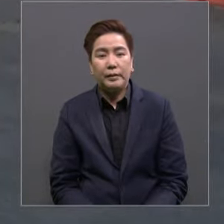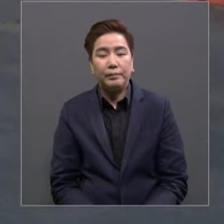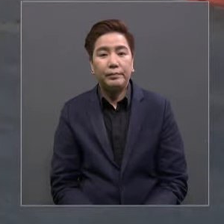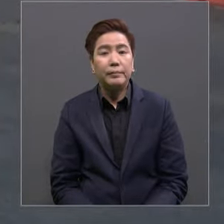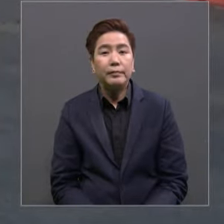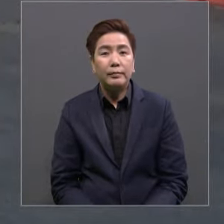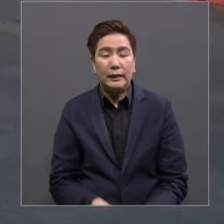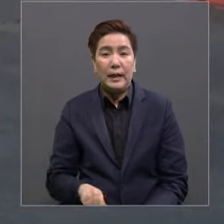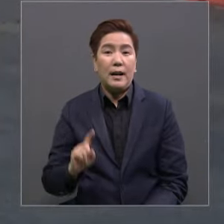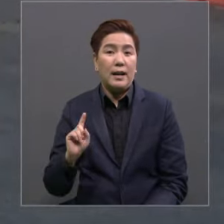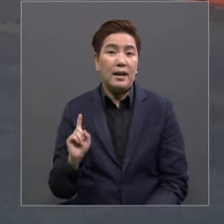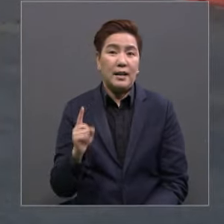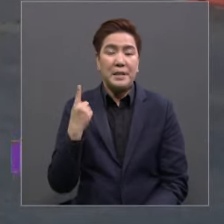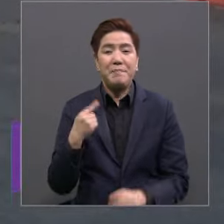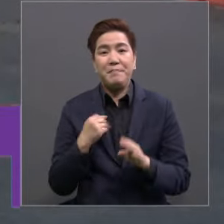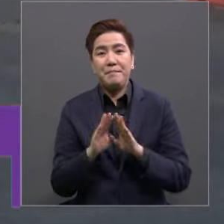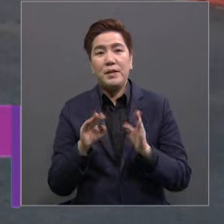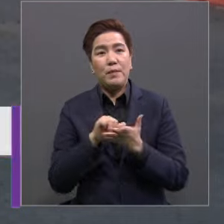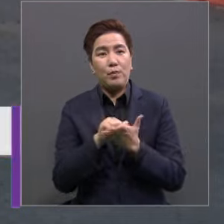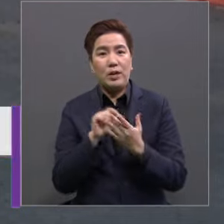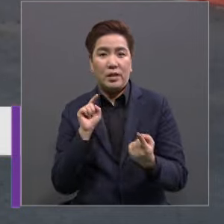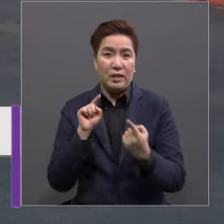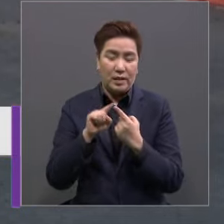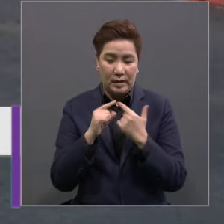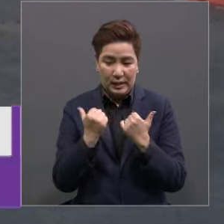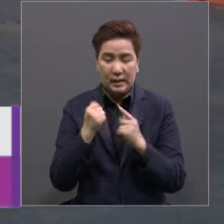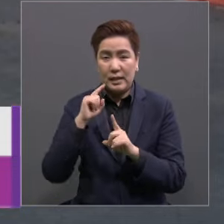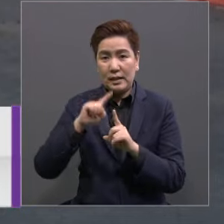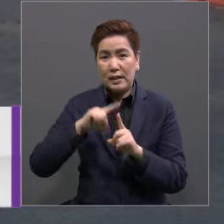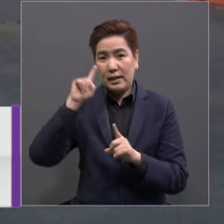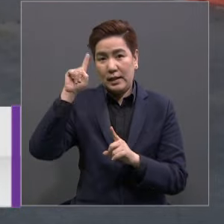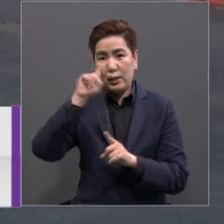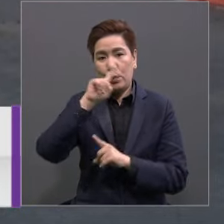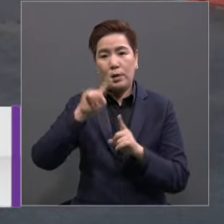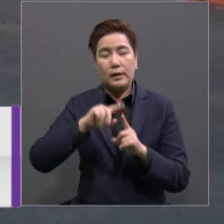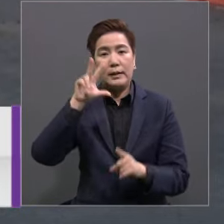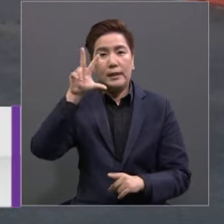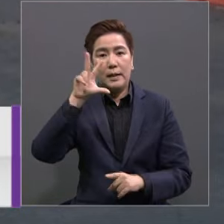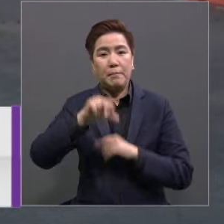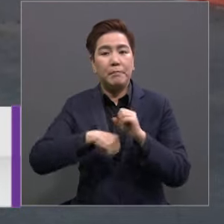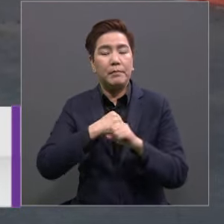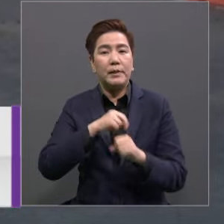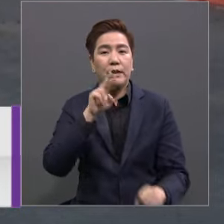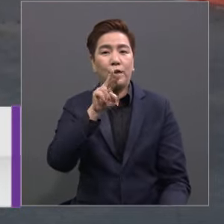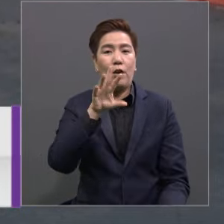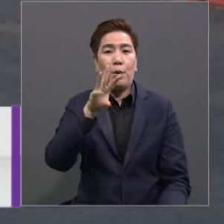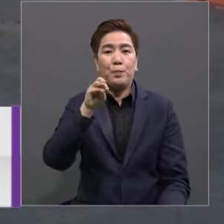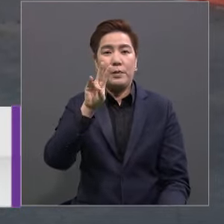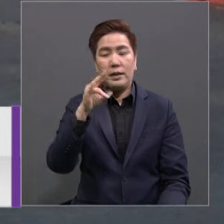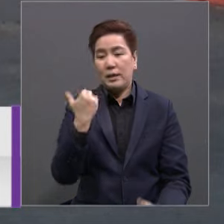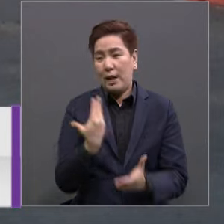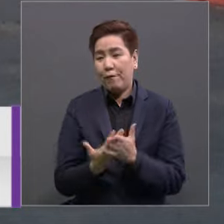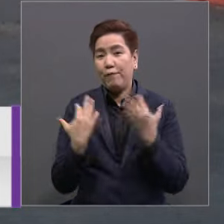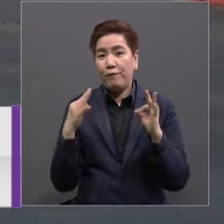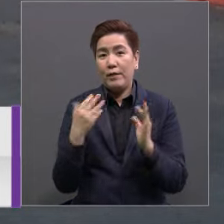ทั้งนี้ในระยะแรกนะครับก็จะเปิดใช้นะครับไปจนถึงช่วงวันที่3มกราคมปี2567ตอนนี้ไม่เก็บค่